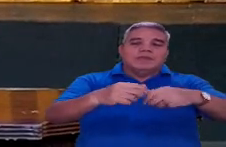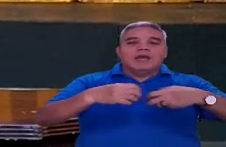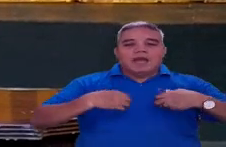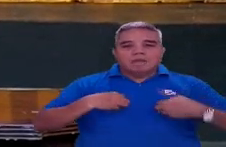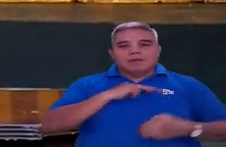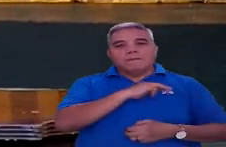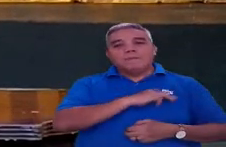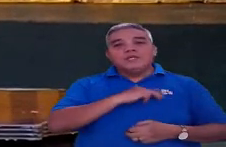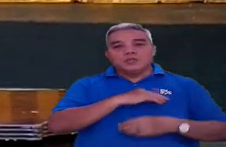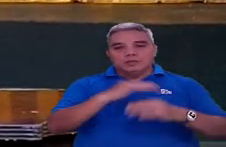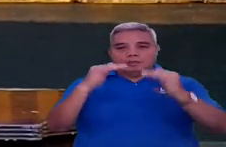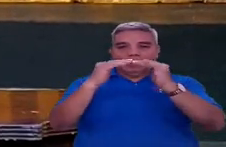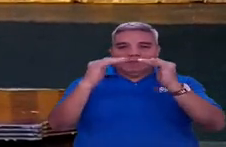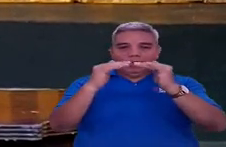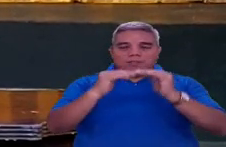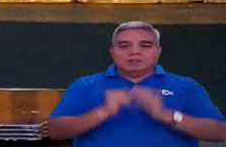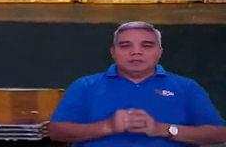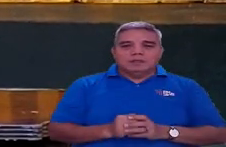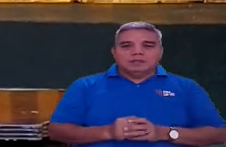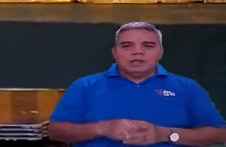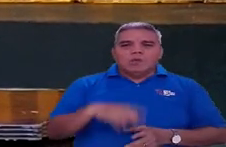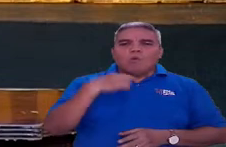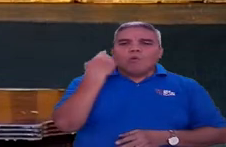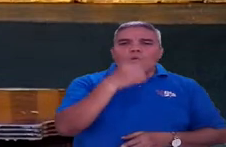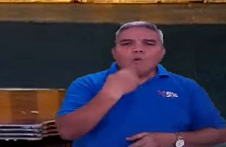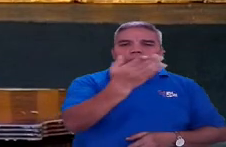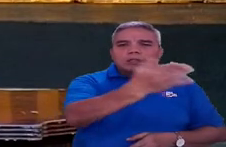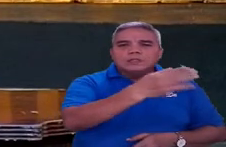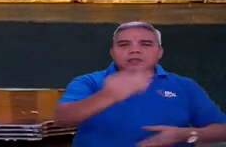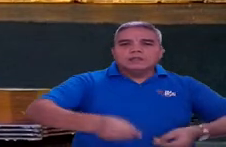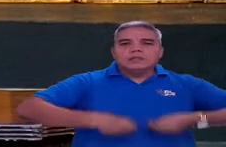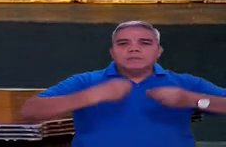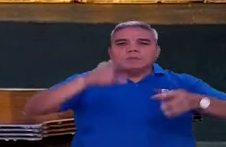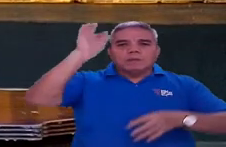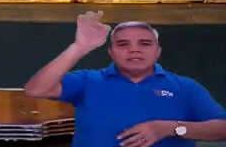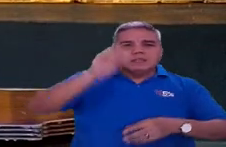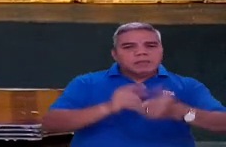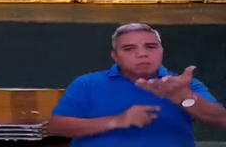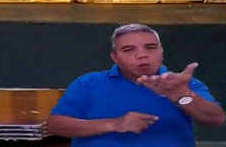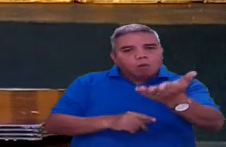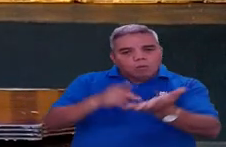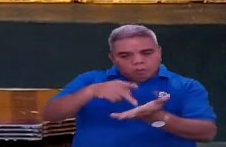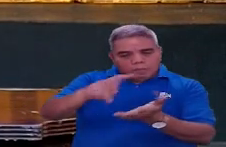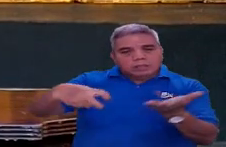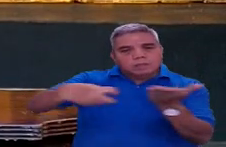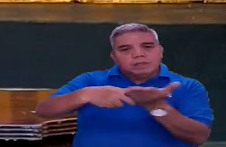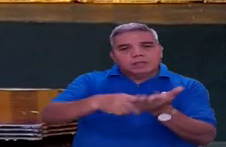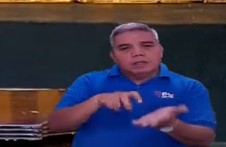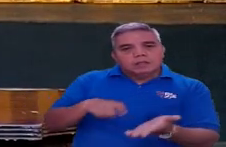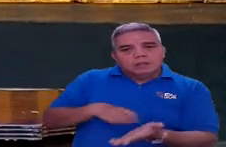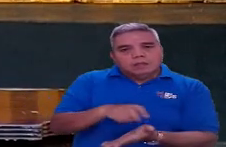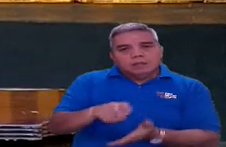having a missions conference. Sino ang mapapliti sa speaker mo?